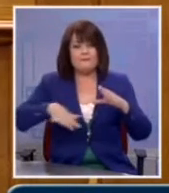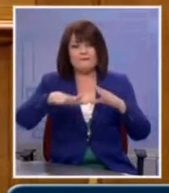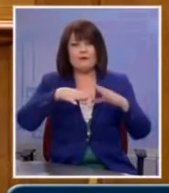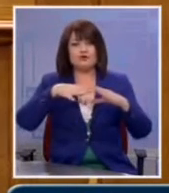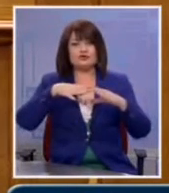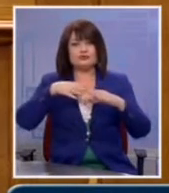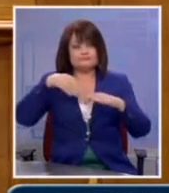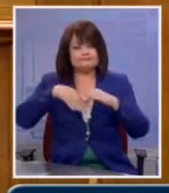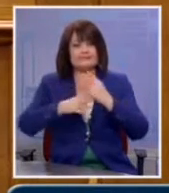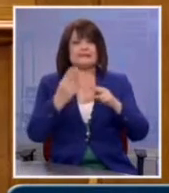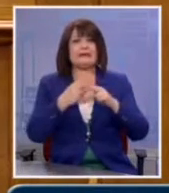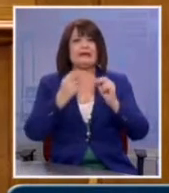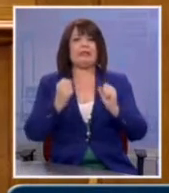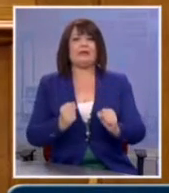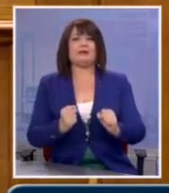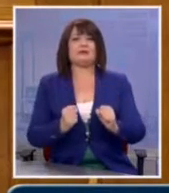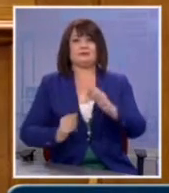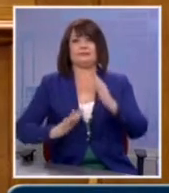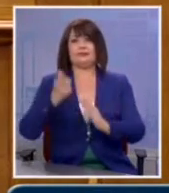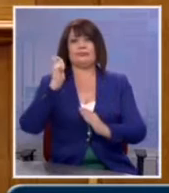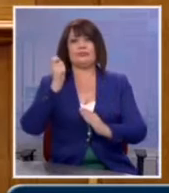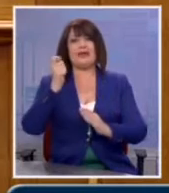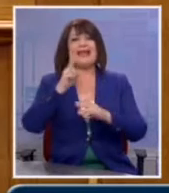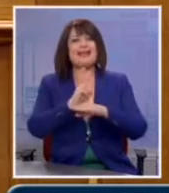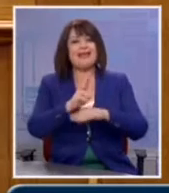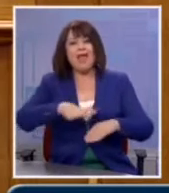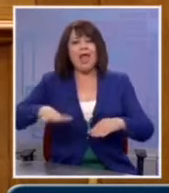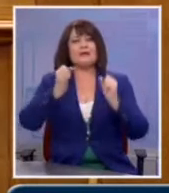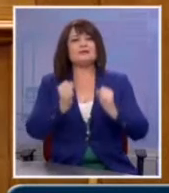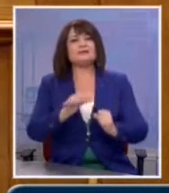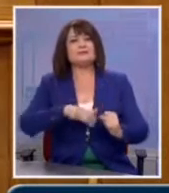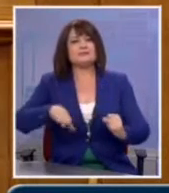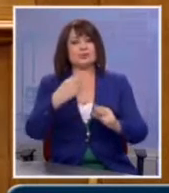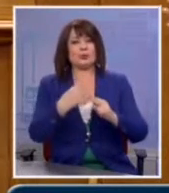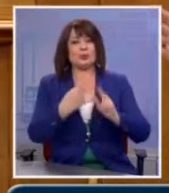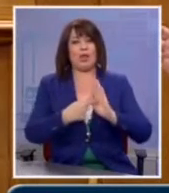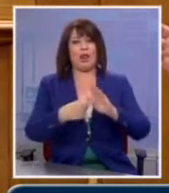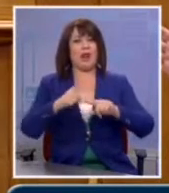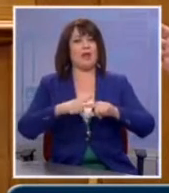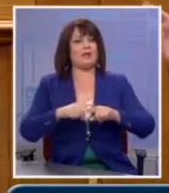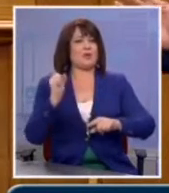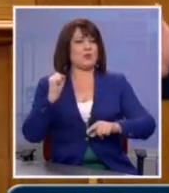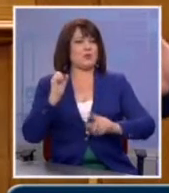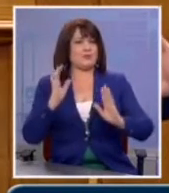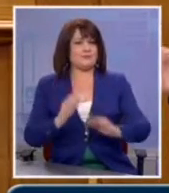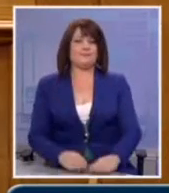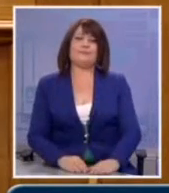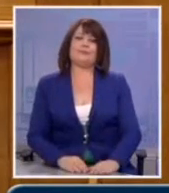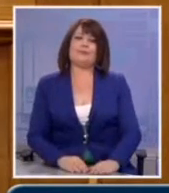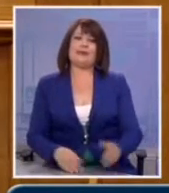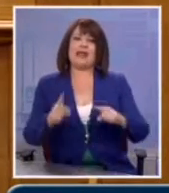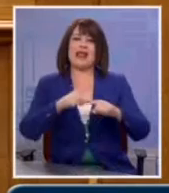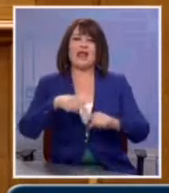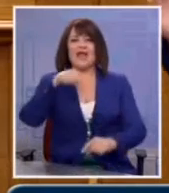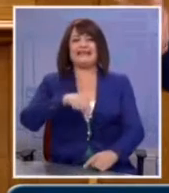περιοχή μας και αναβαθμίζεται πολιτικά και γεωστρατηγικά. Από την Ελλάδα διέρχεται ο